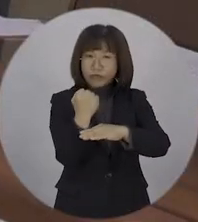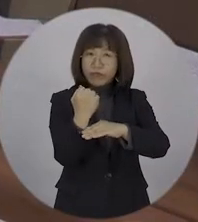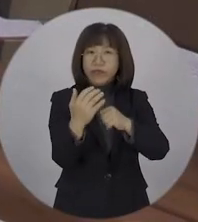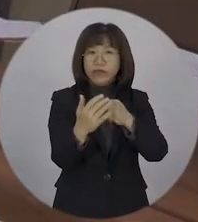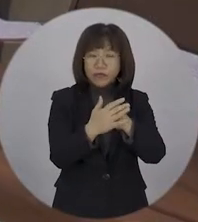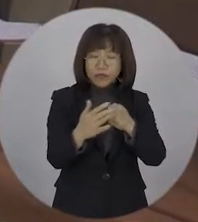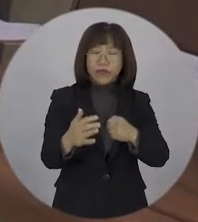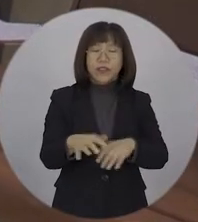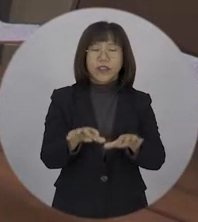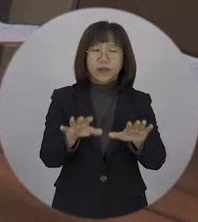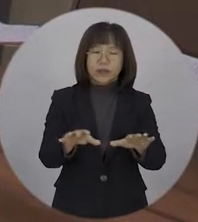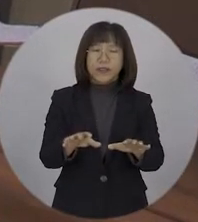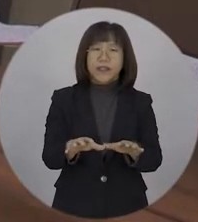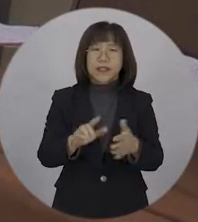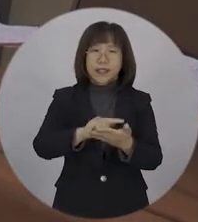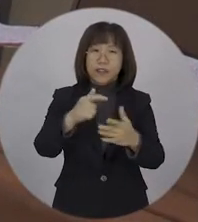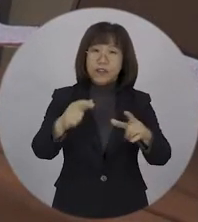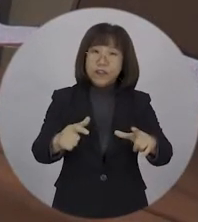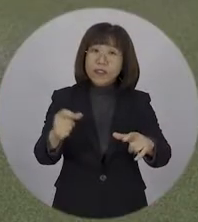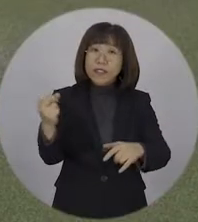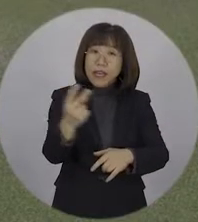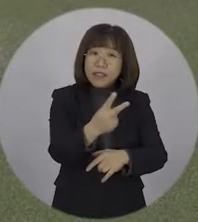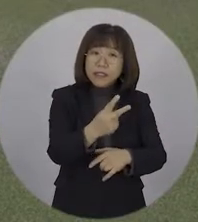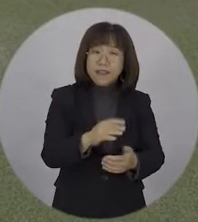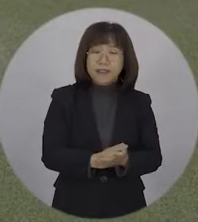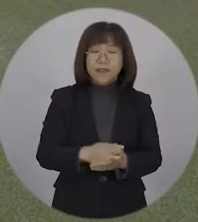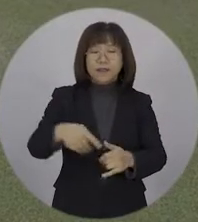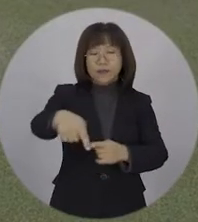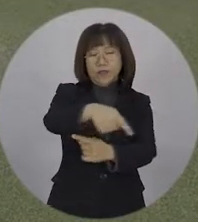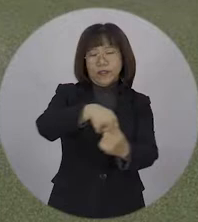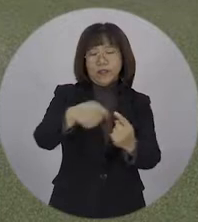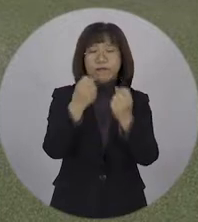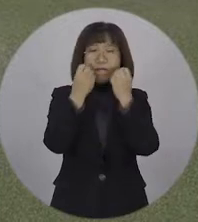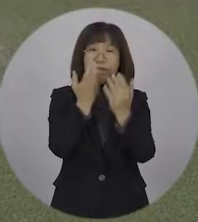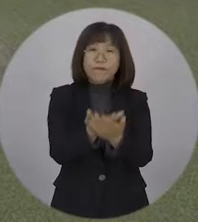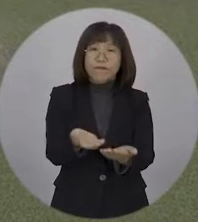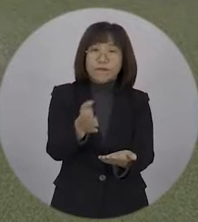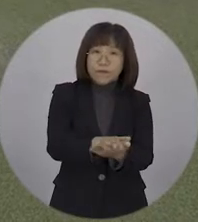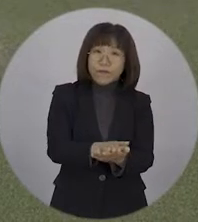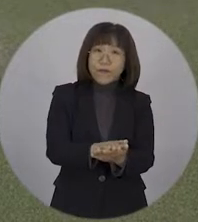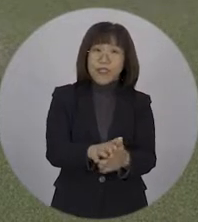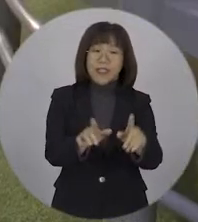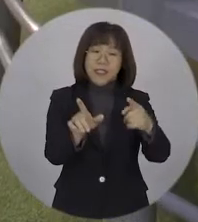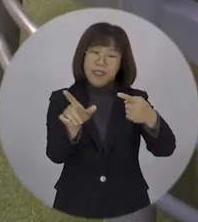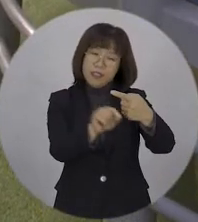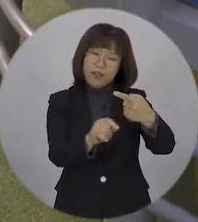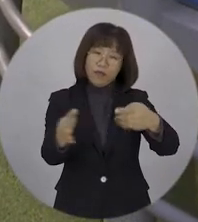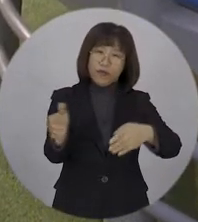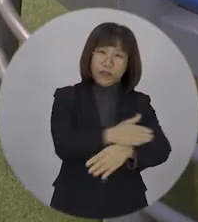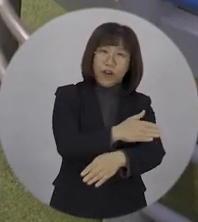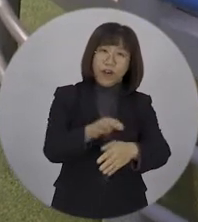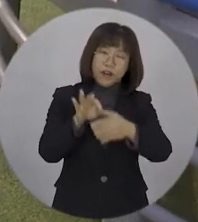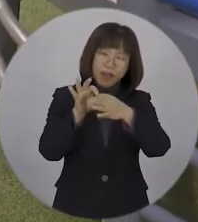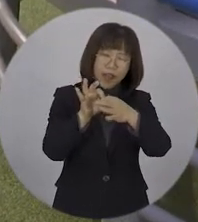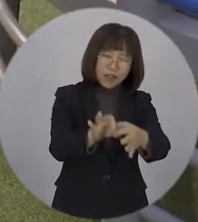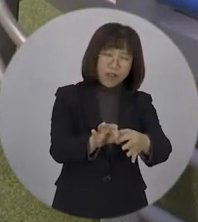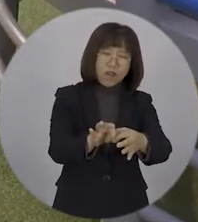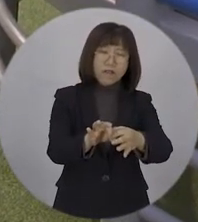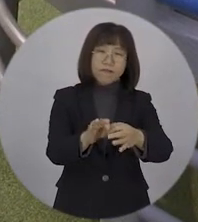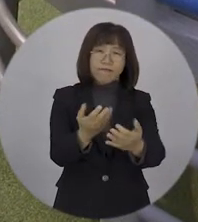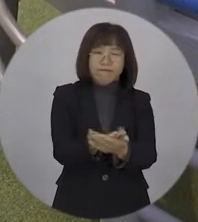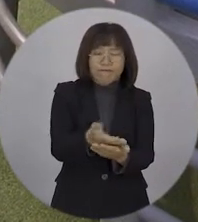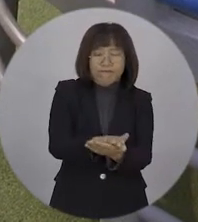부족한 상황이었습니다. 이에 강서구는 공원 이용 환경을 개선하기 위해 지난 1월부터 본격적으로